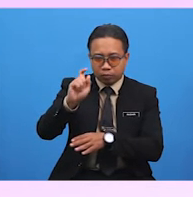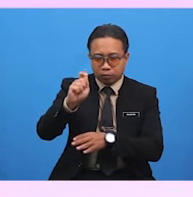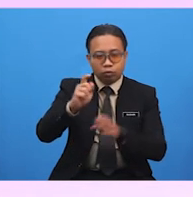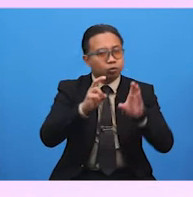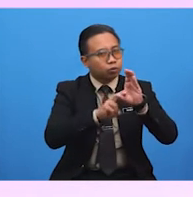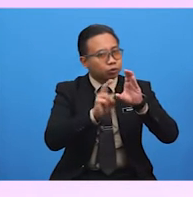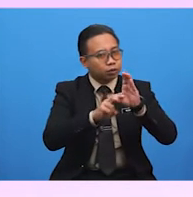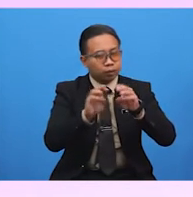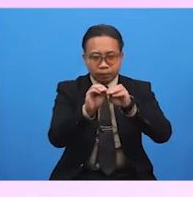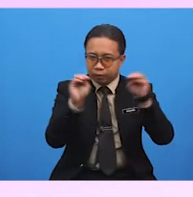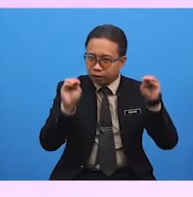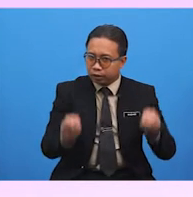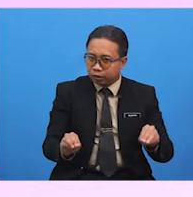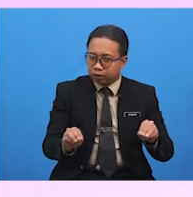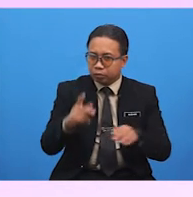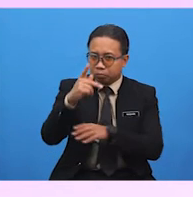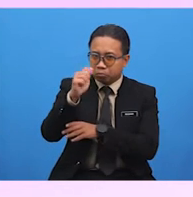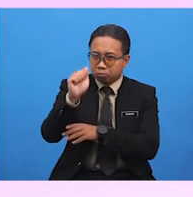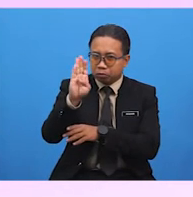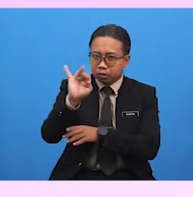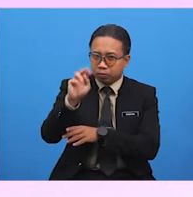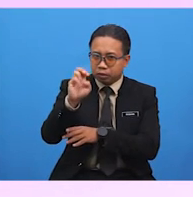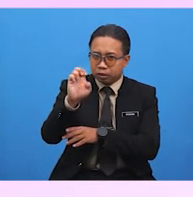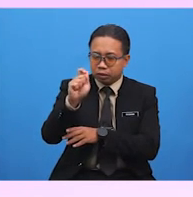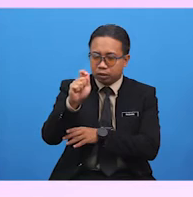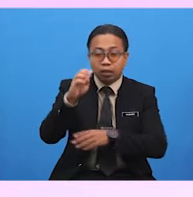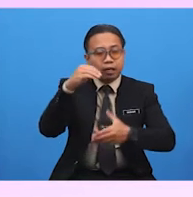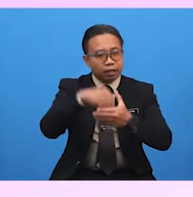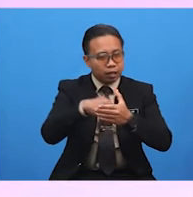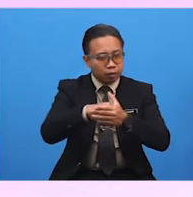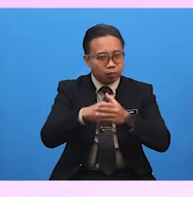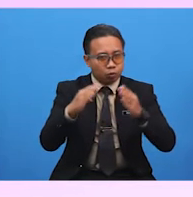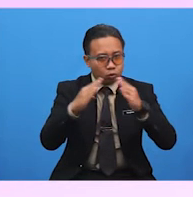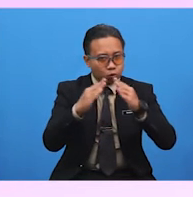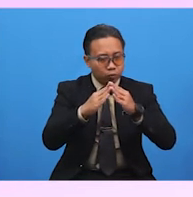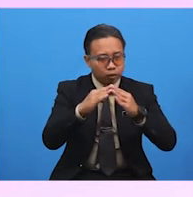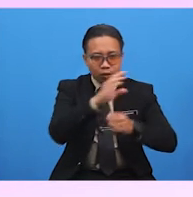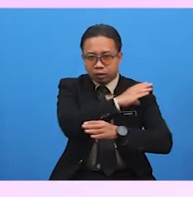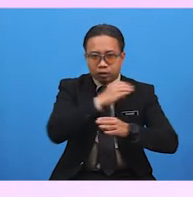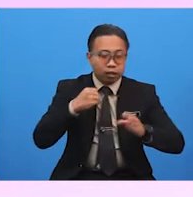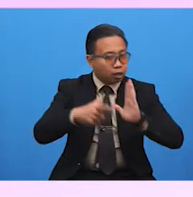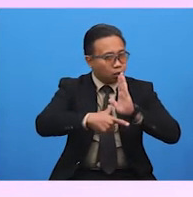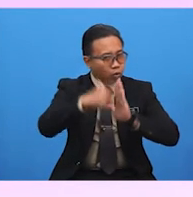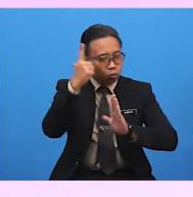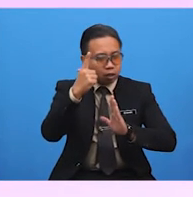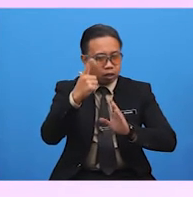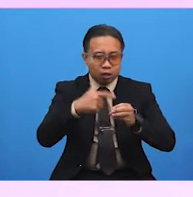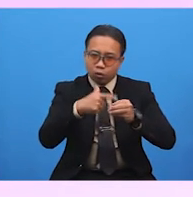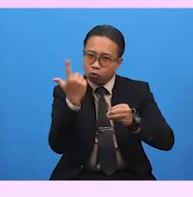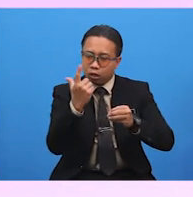meja, kabinet, rak yang terdapat di dalam rumah dan perabot di luar rumah.